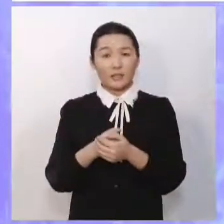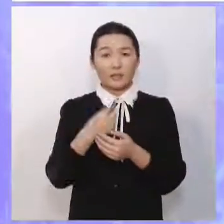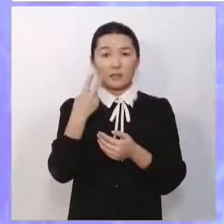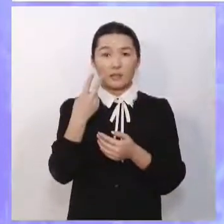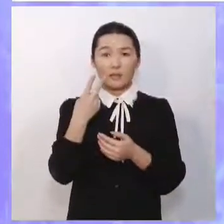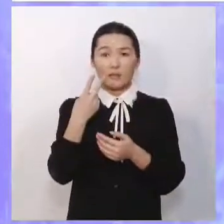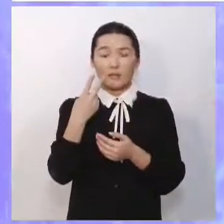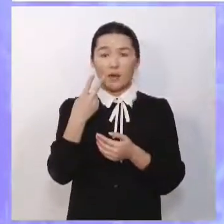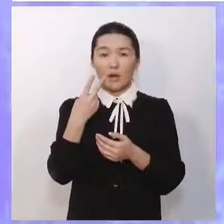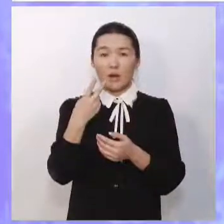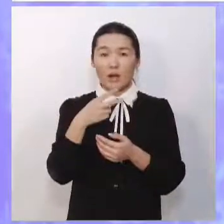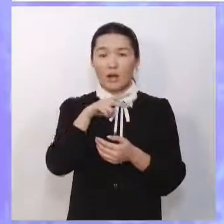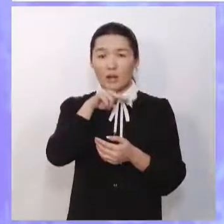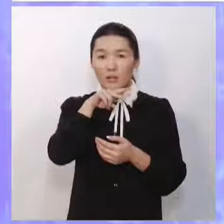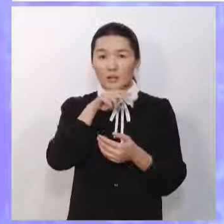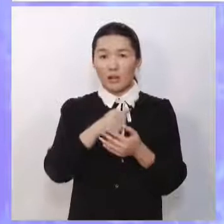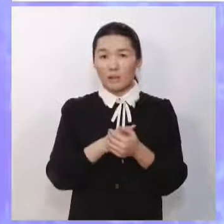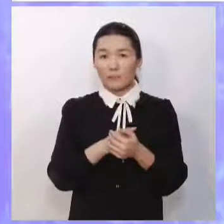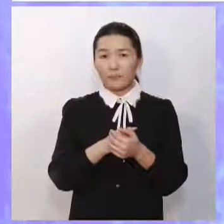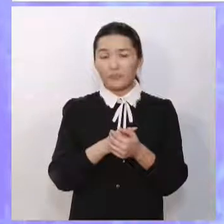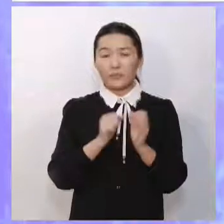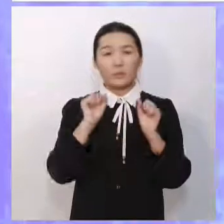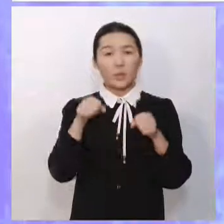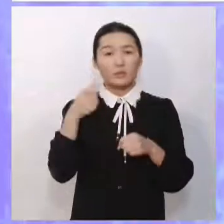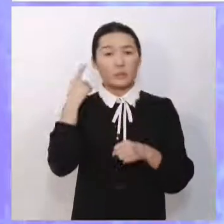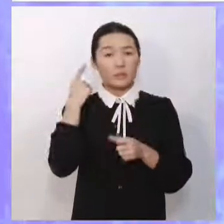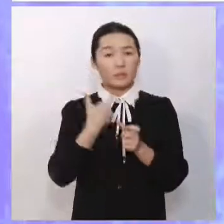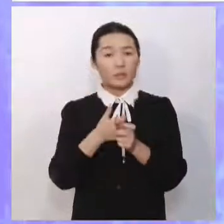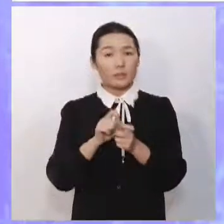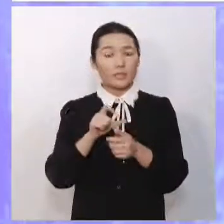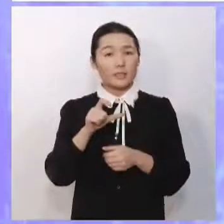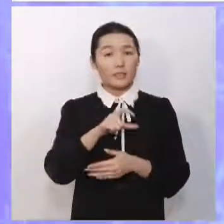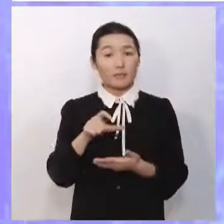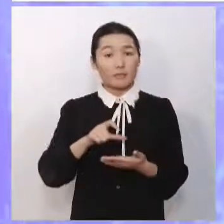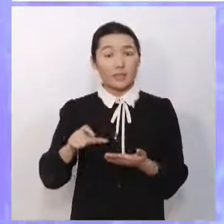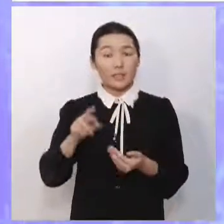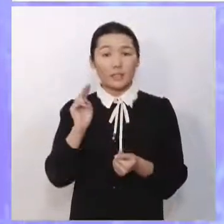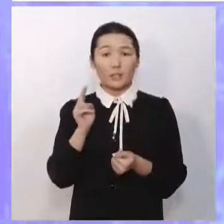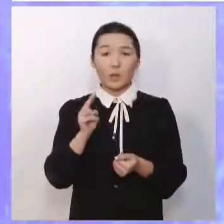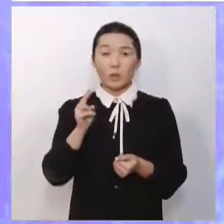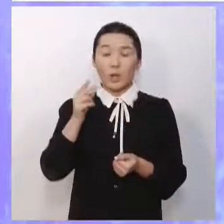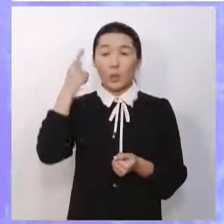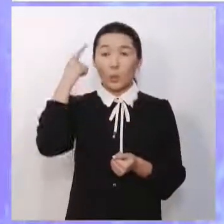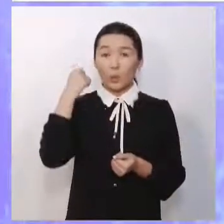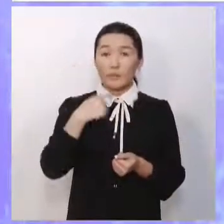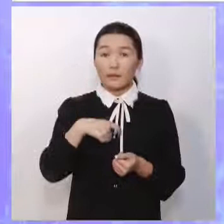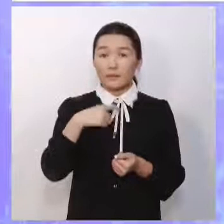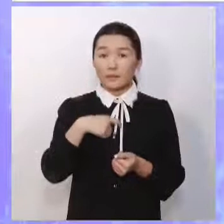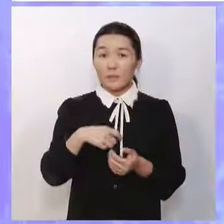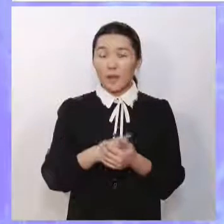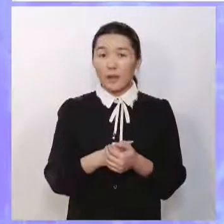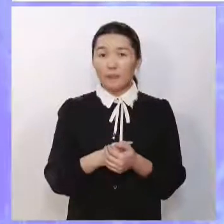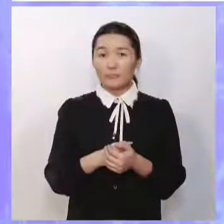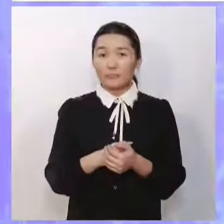козла». Может быть, послушав это стихотворение, кто-то узнает себя,